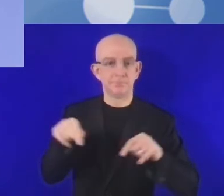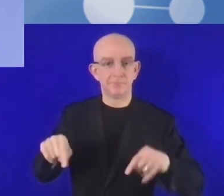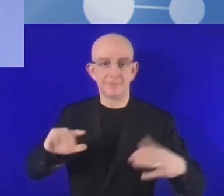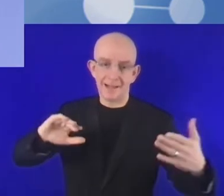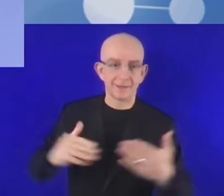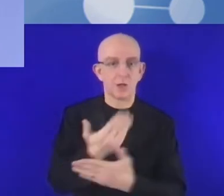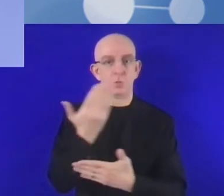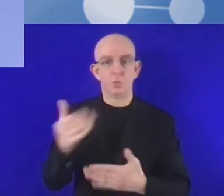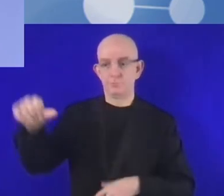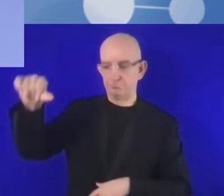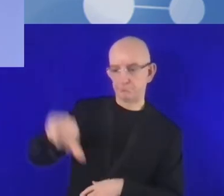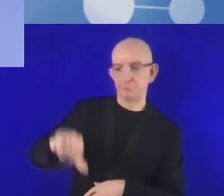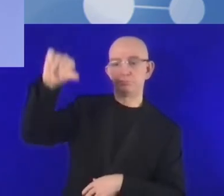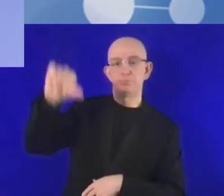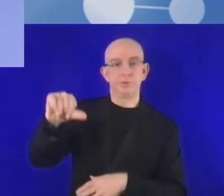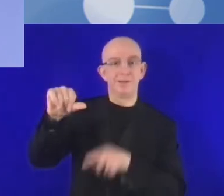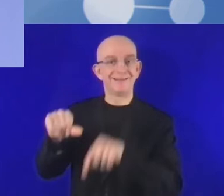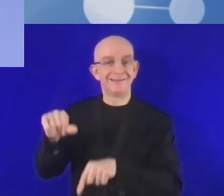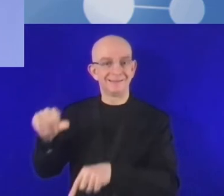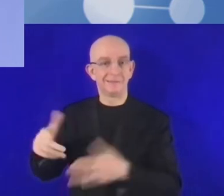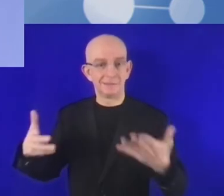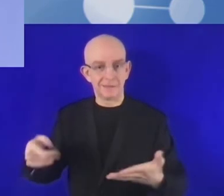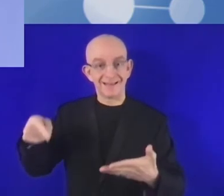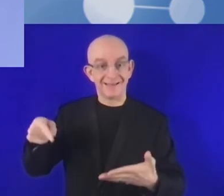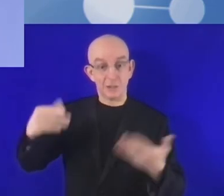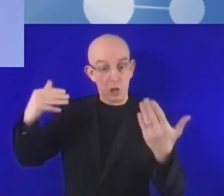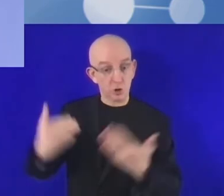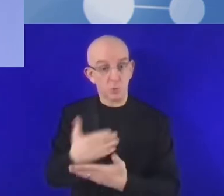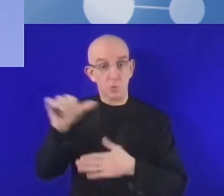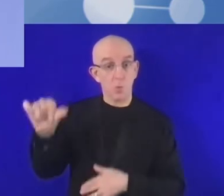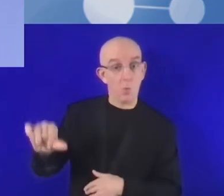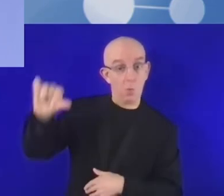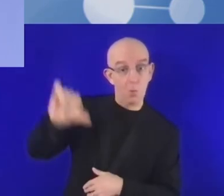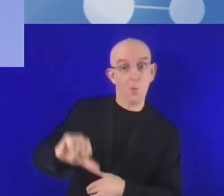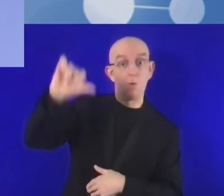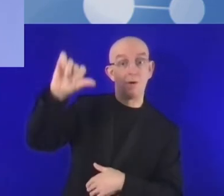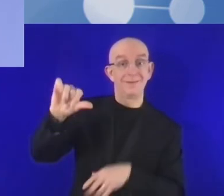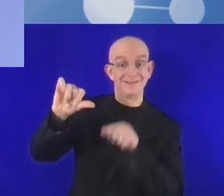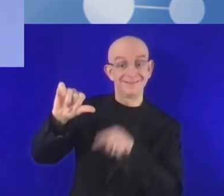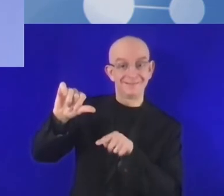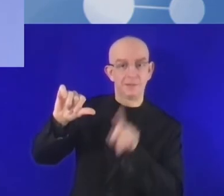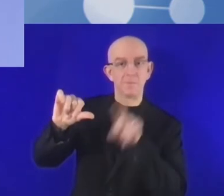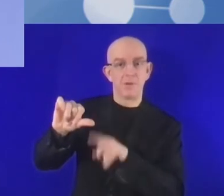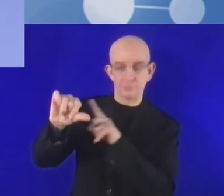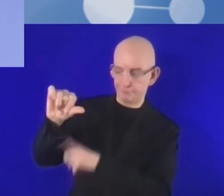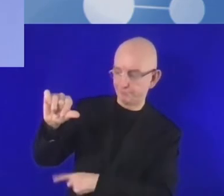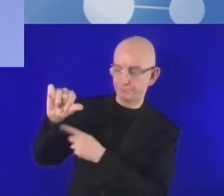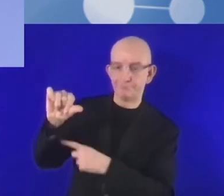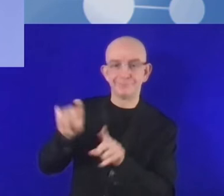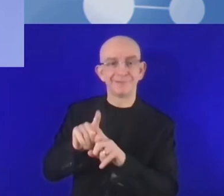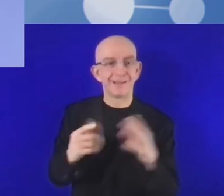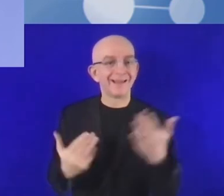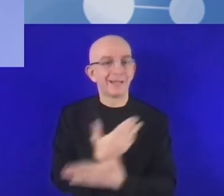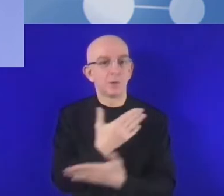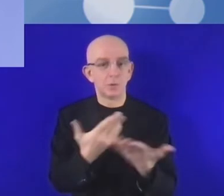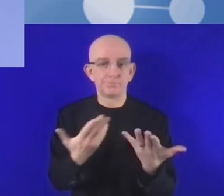一样重要。这些数据是我们的资源，真正的资源，宝贵的资源。我们应该有自己的工